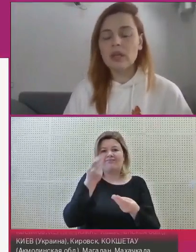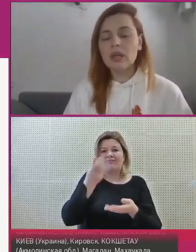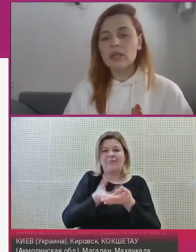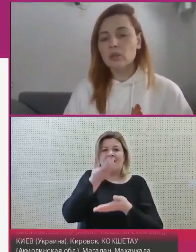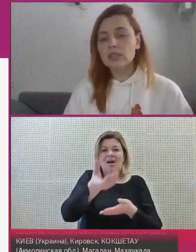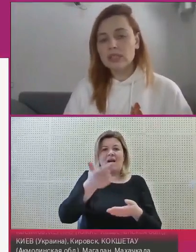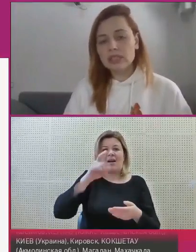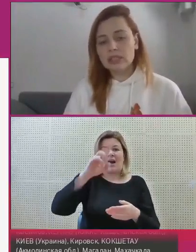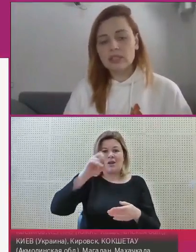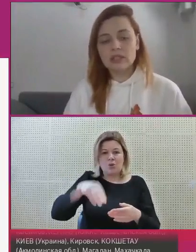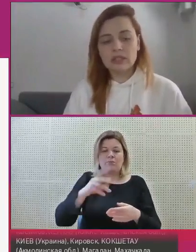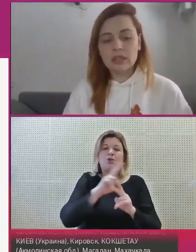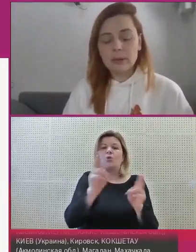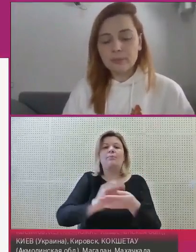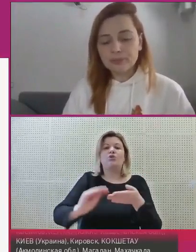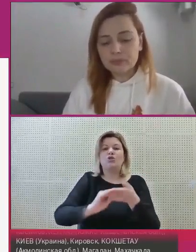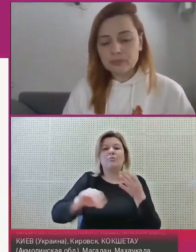истории, то